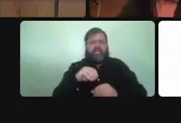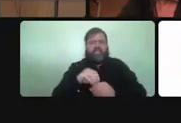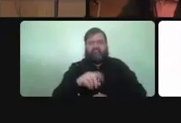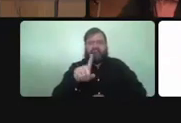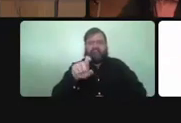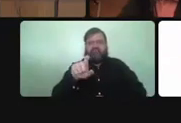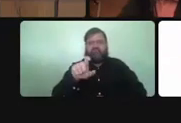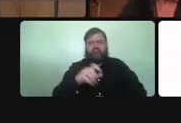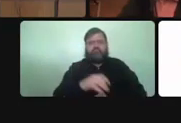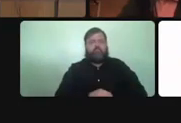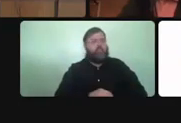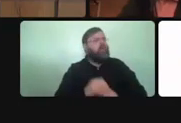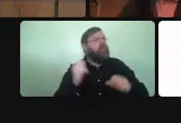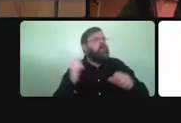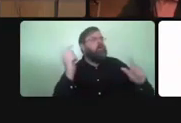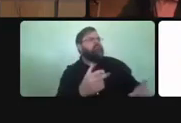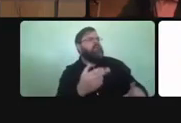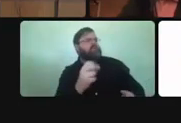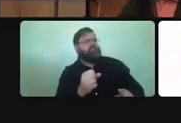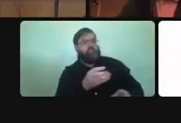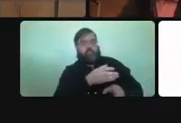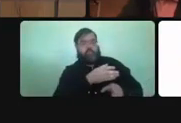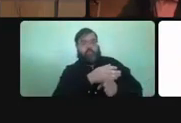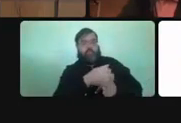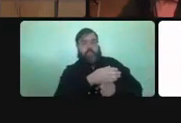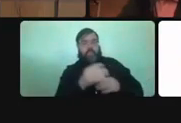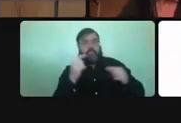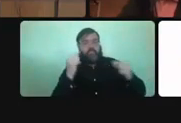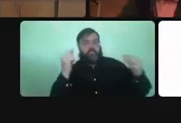katika majengo yetu.